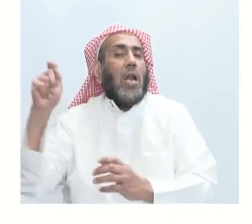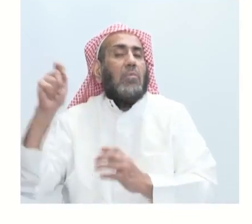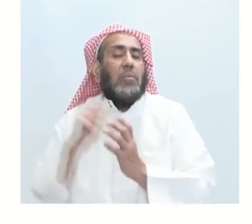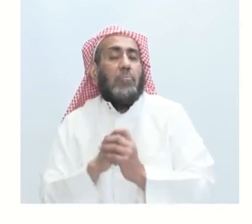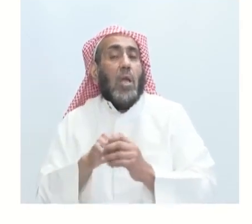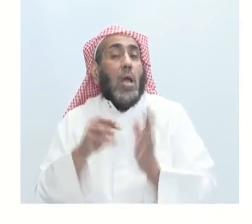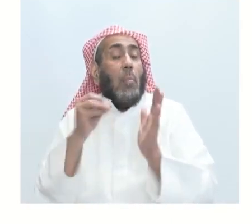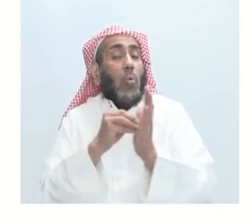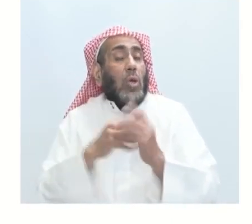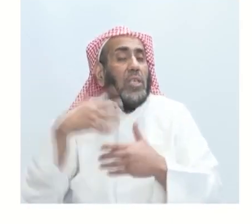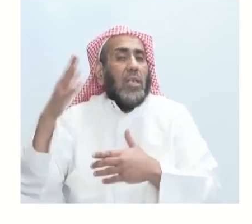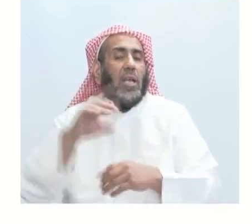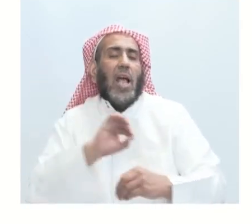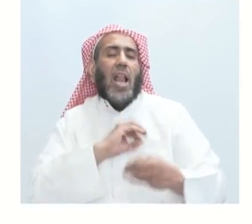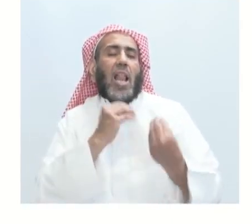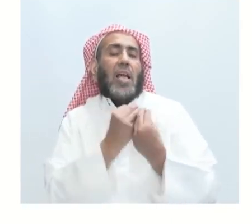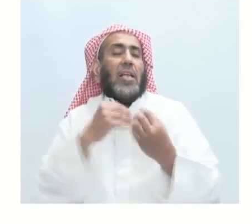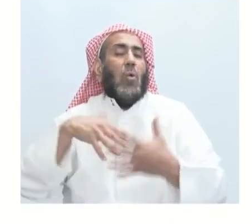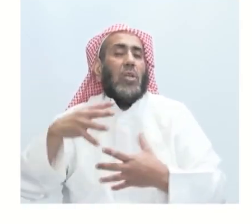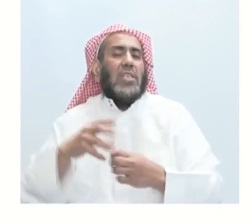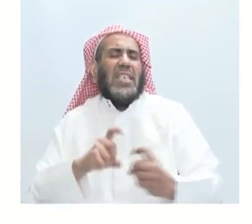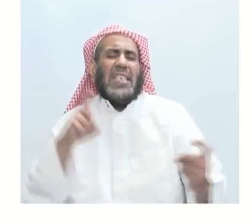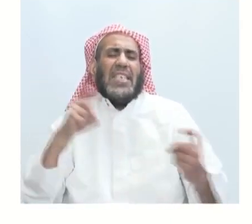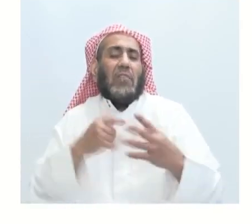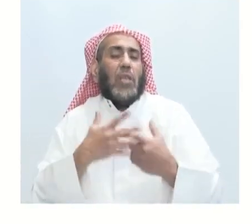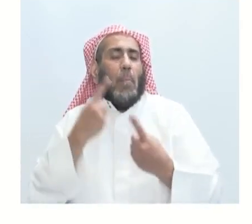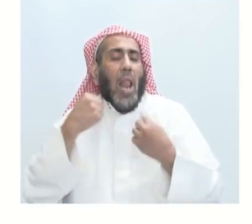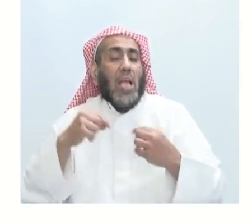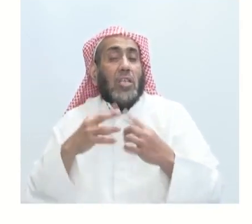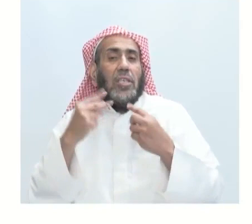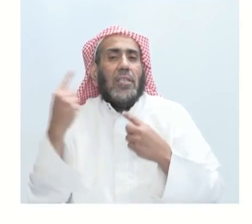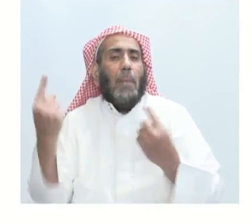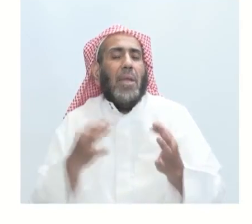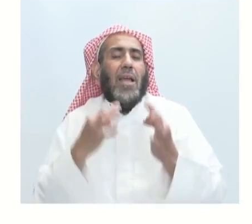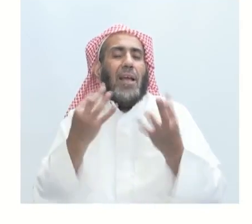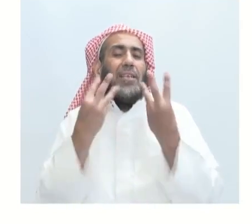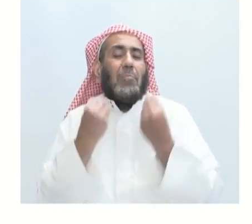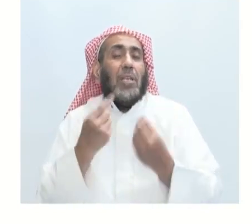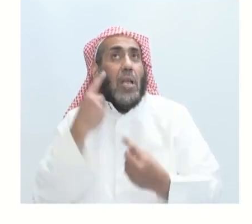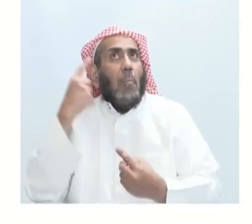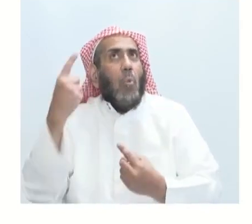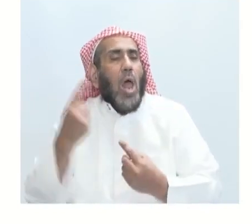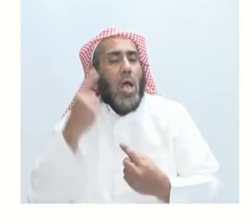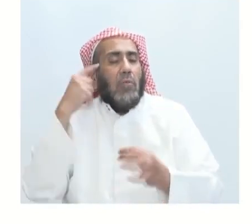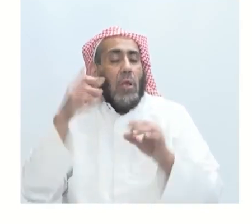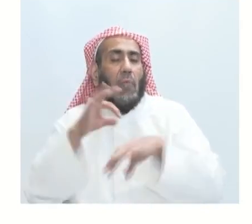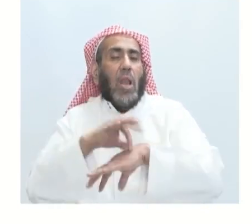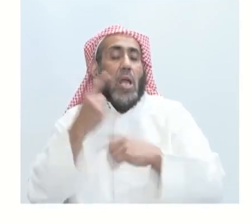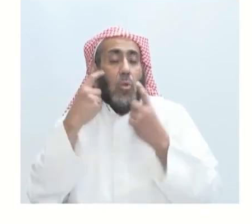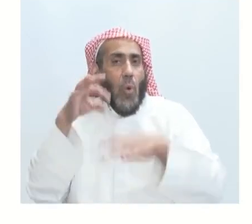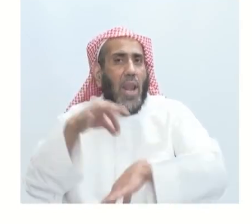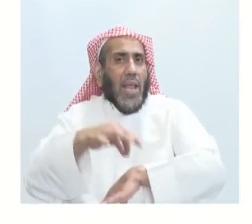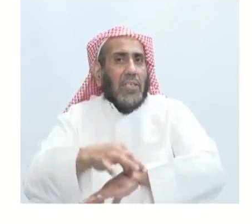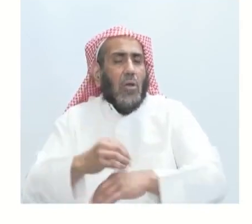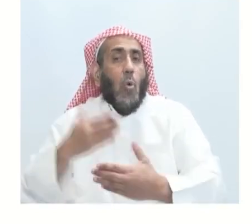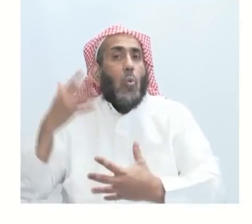موضوعات شعر المهجر الحنين الوطن الصراع في سبيل العيش الطبيعه الجميله التاملات الفكريه في الحياه والناس وكذلك